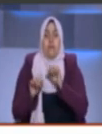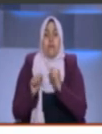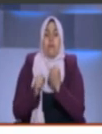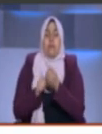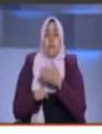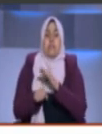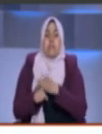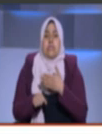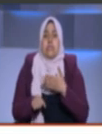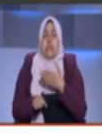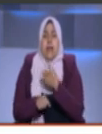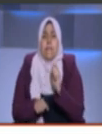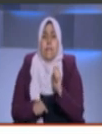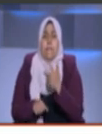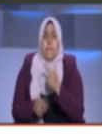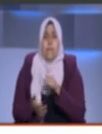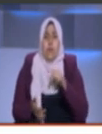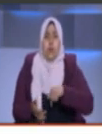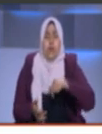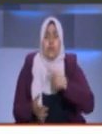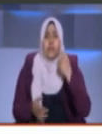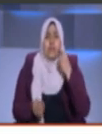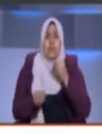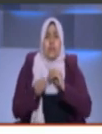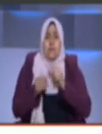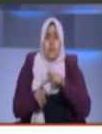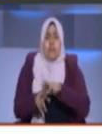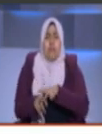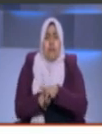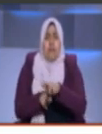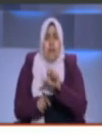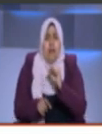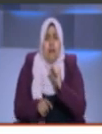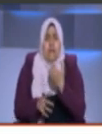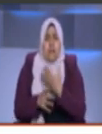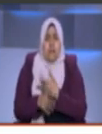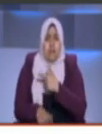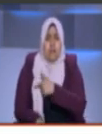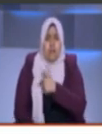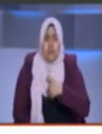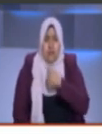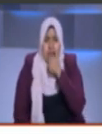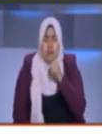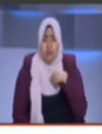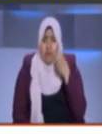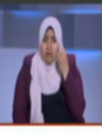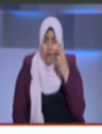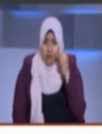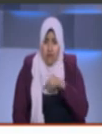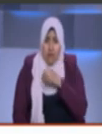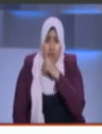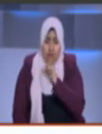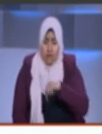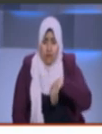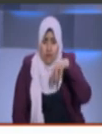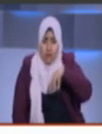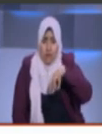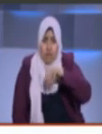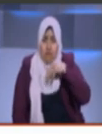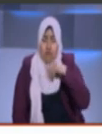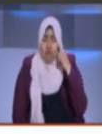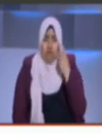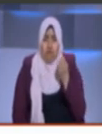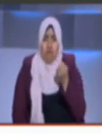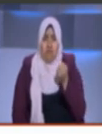بالاتهام المباشر ولكن نوع من التعنيف للصين، وأعتقد أن فرنسا هنا ليس موقفها